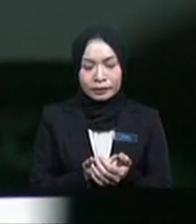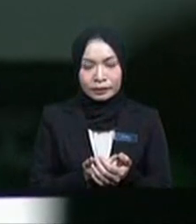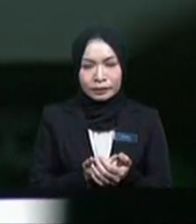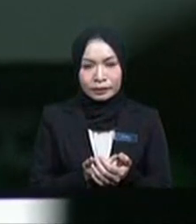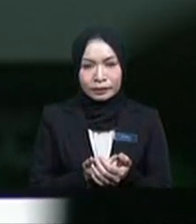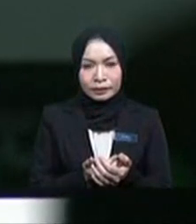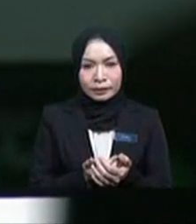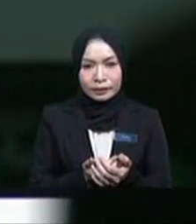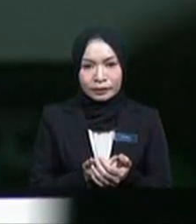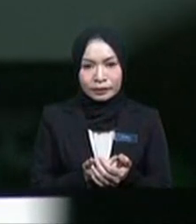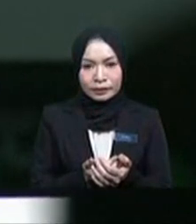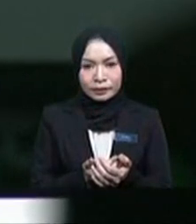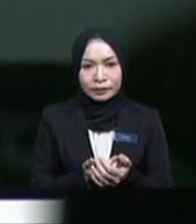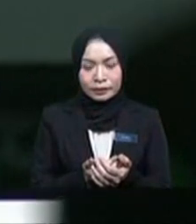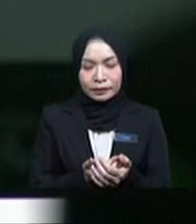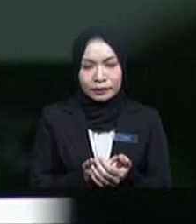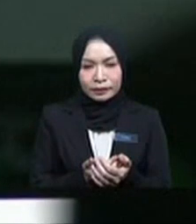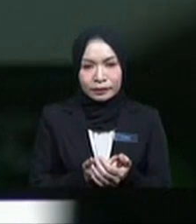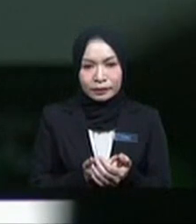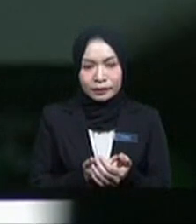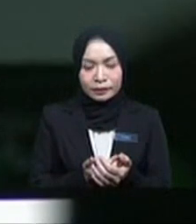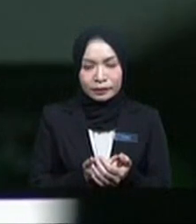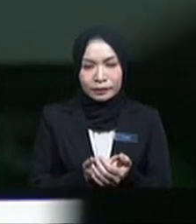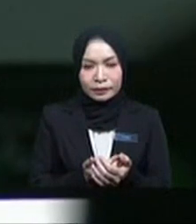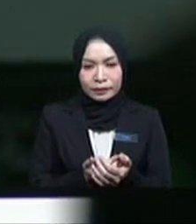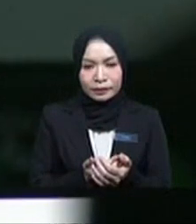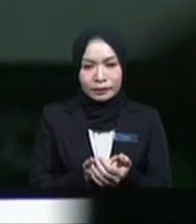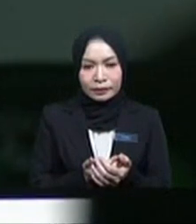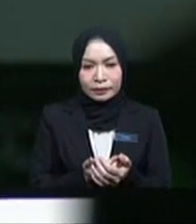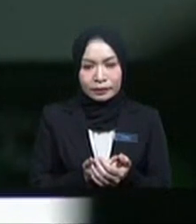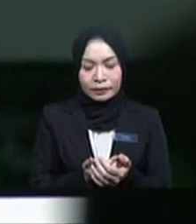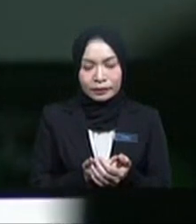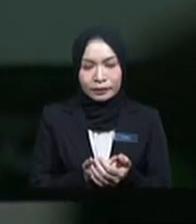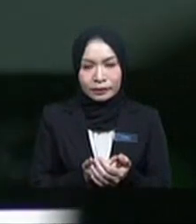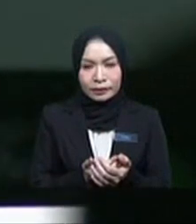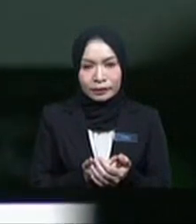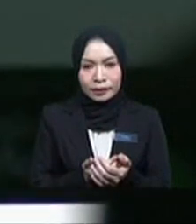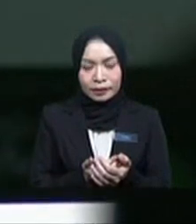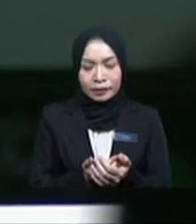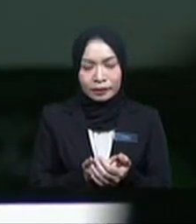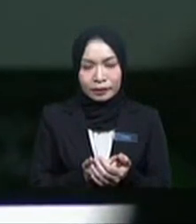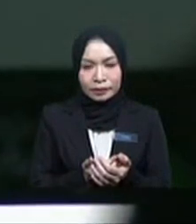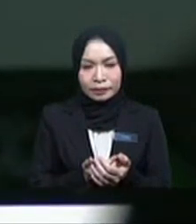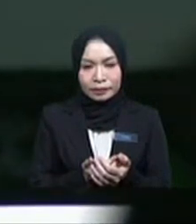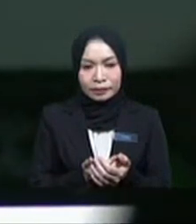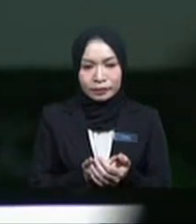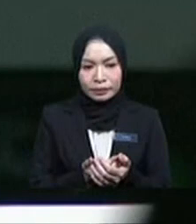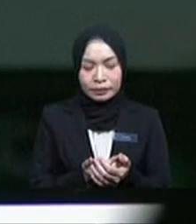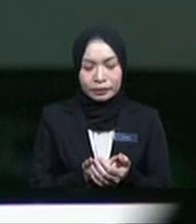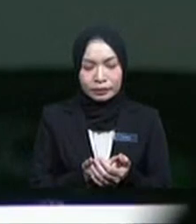والآخرة هي لك رضا ولنا صلاح إلا قضيتها ويسرتها يا